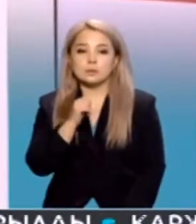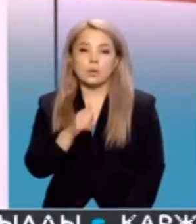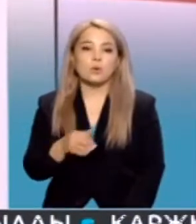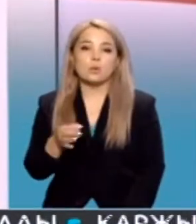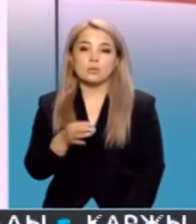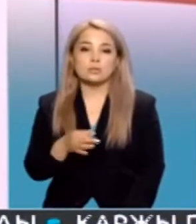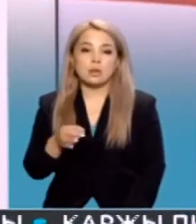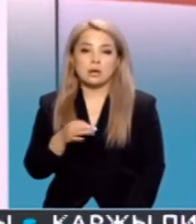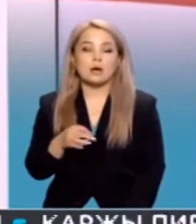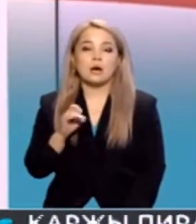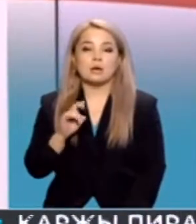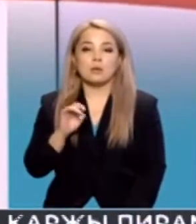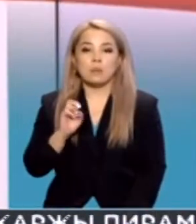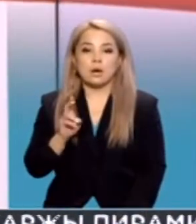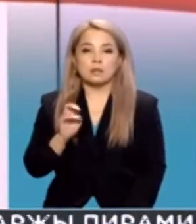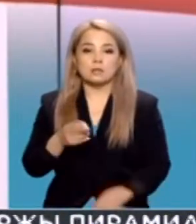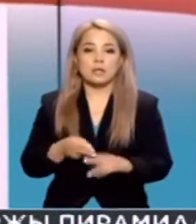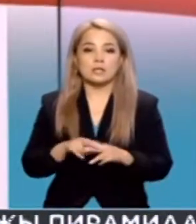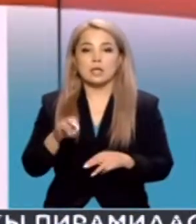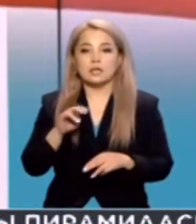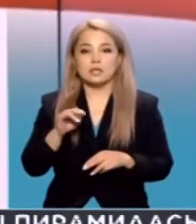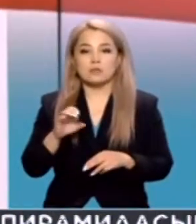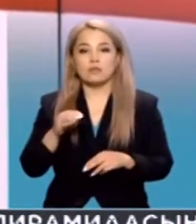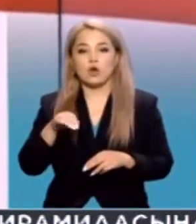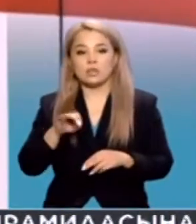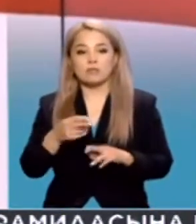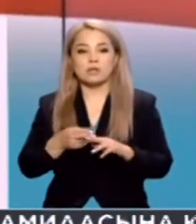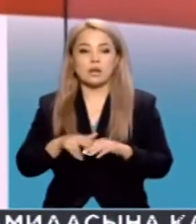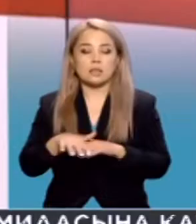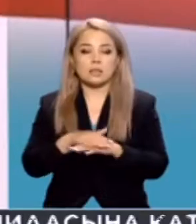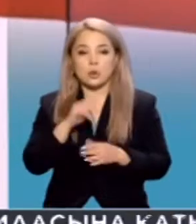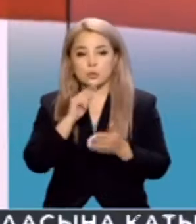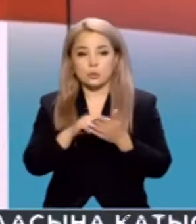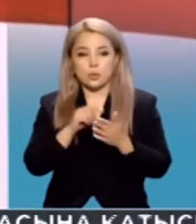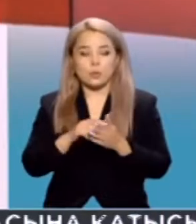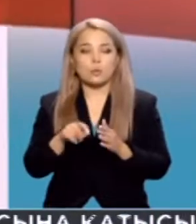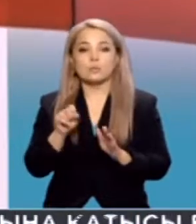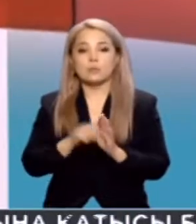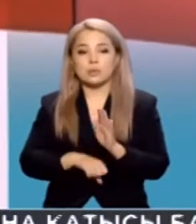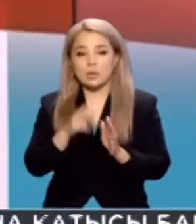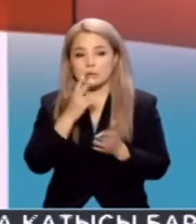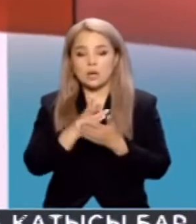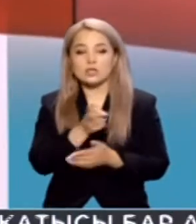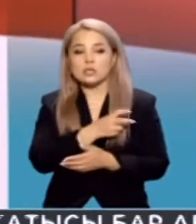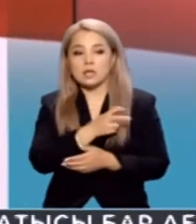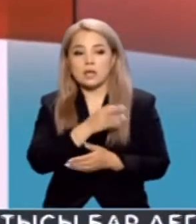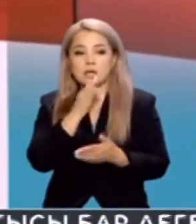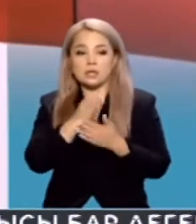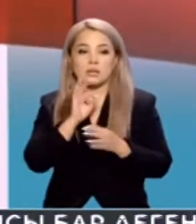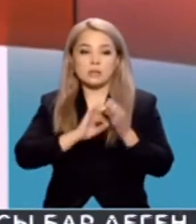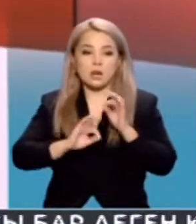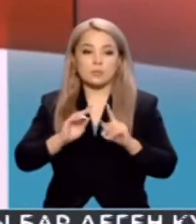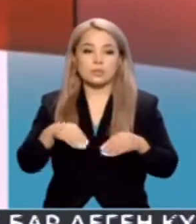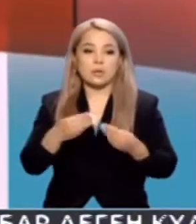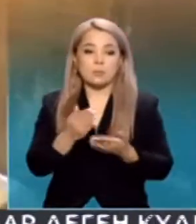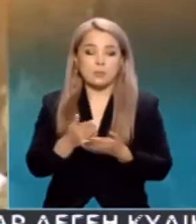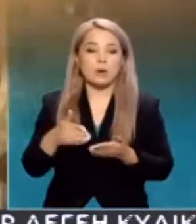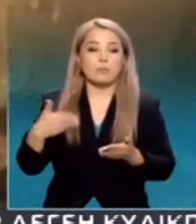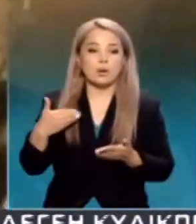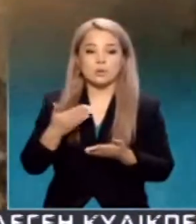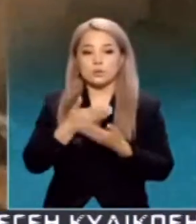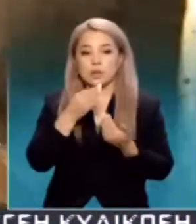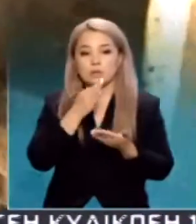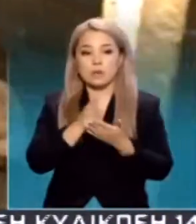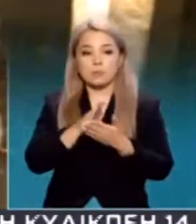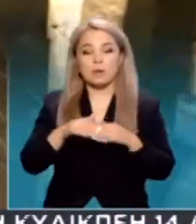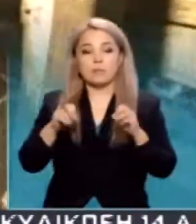Жалғастырамыз. Қостанай облысының Қарабалық, Денисов, Федоров аудандарында тауық қырылып жатыр. Жергілікті ветеринарлар дәрі-дәрмек бергенмен оның пайдасы болмай